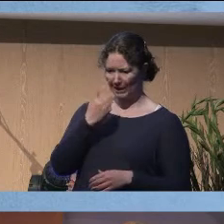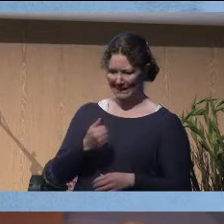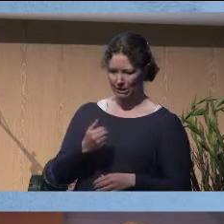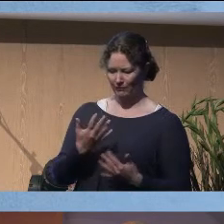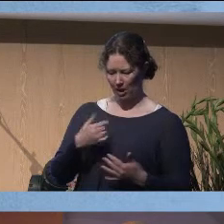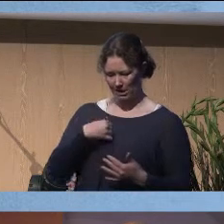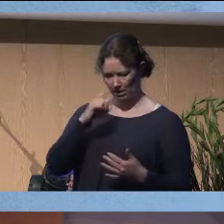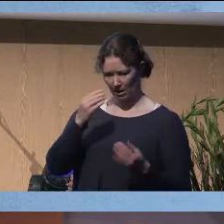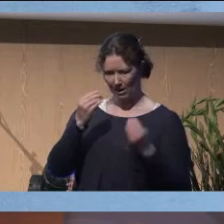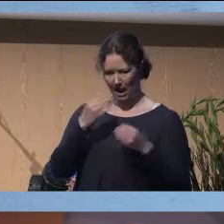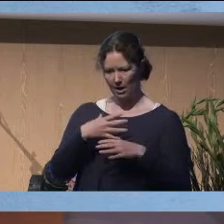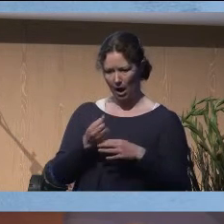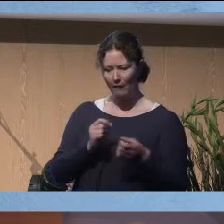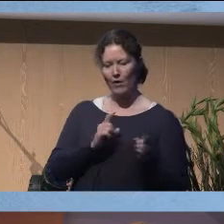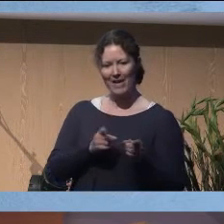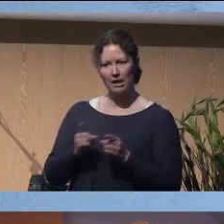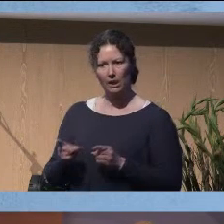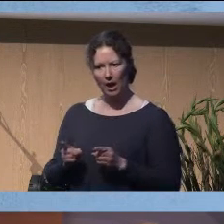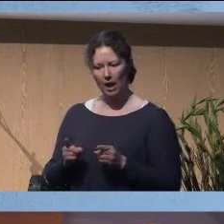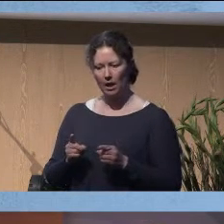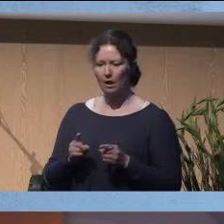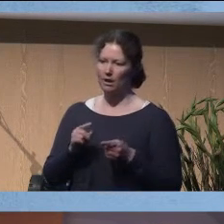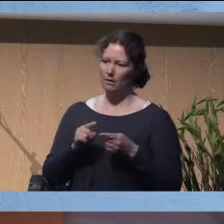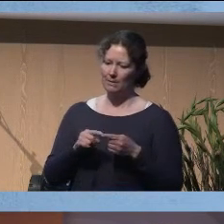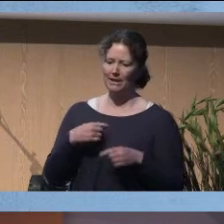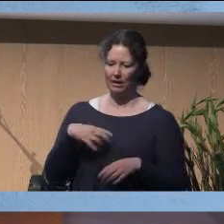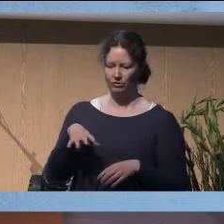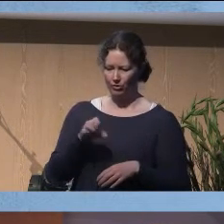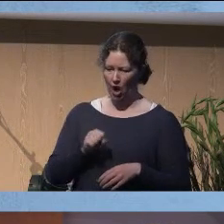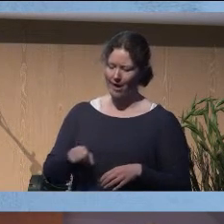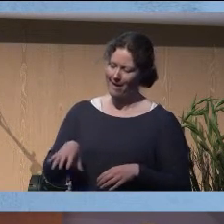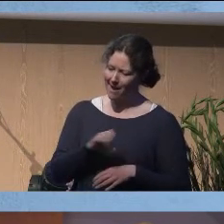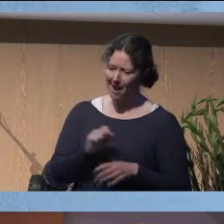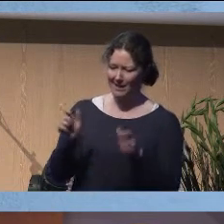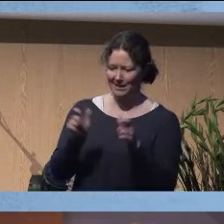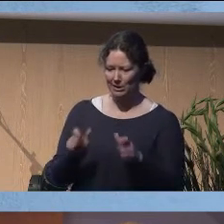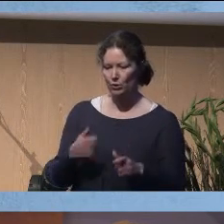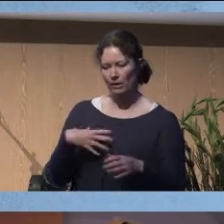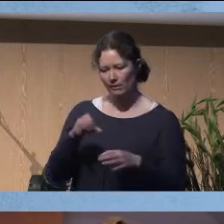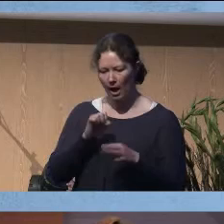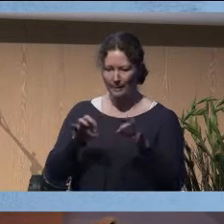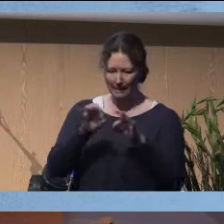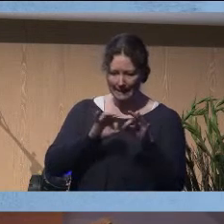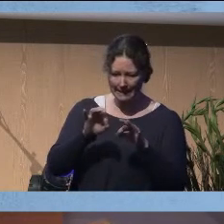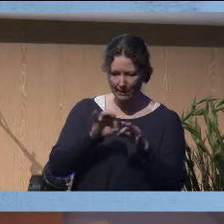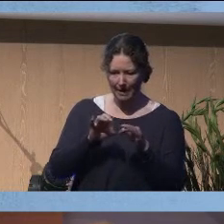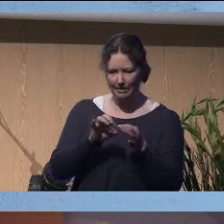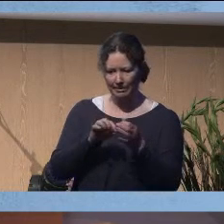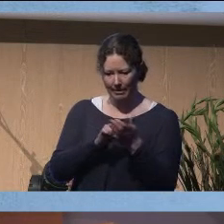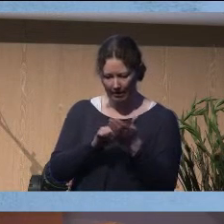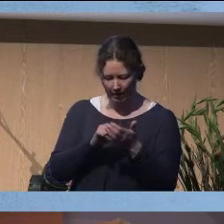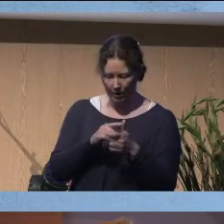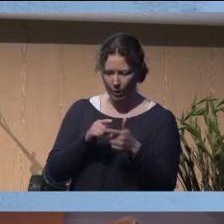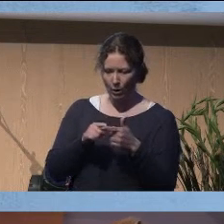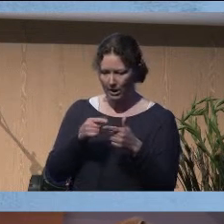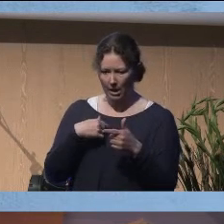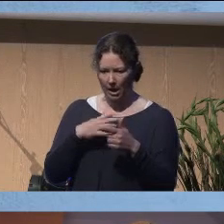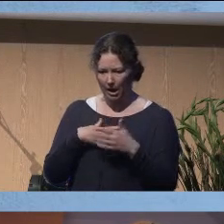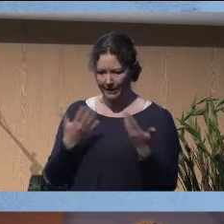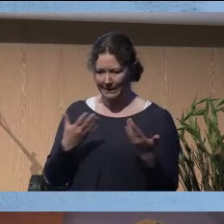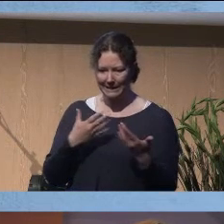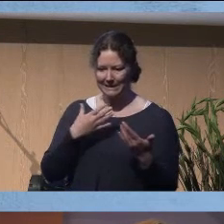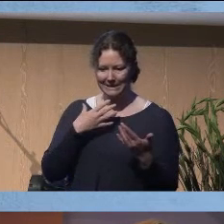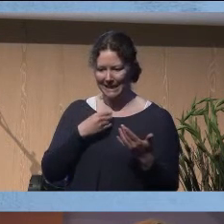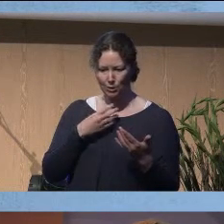ut hva jeg kan lære av å velge, men jeg tar hele risikoen. Jeg tar de medikamentene, og jeg har ikke